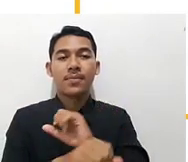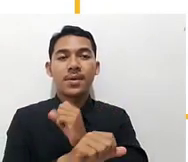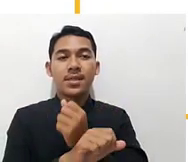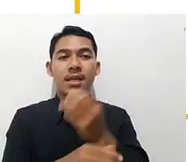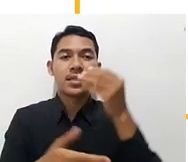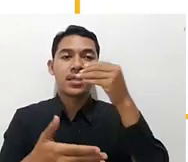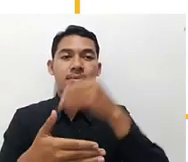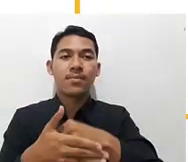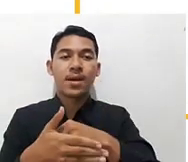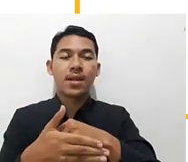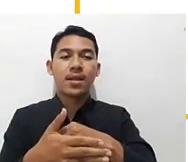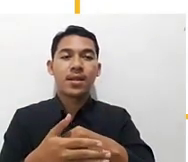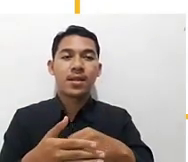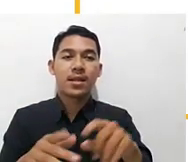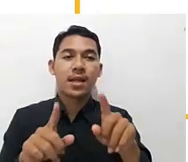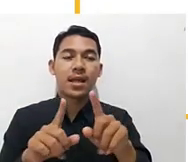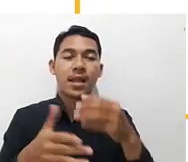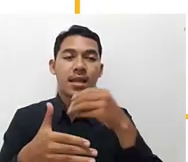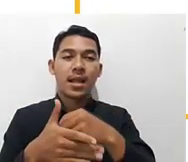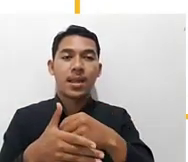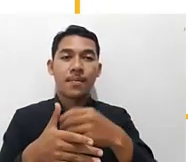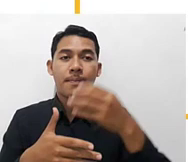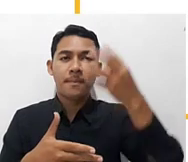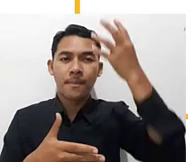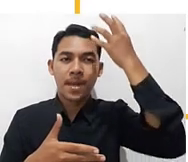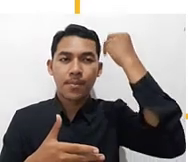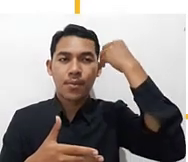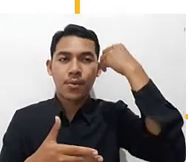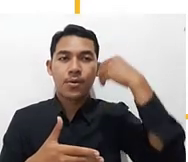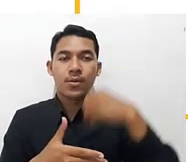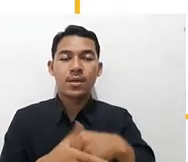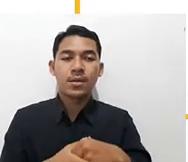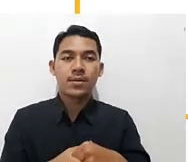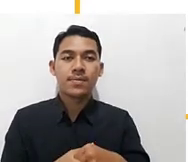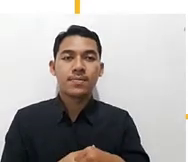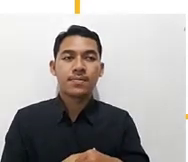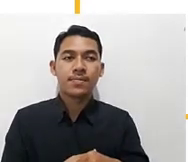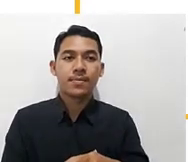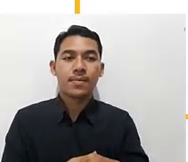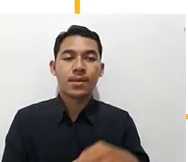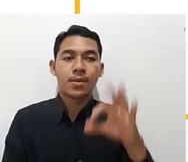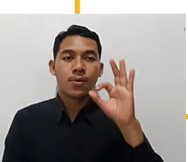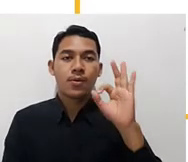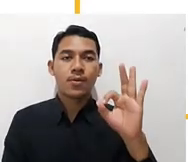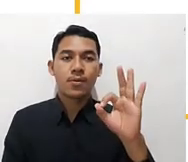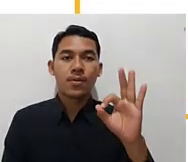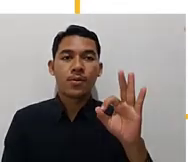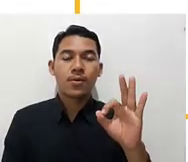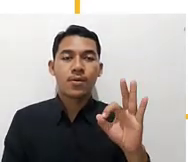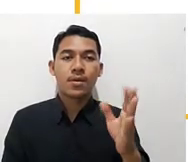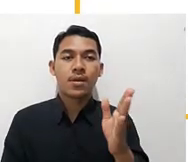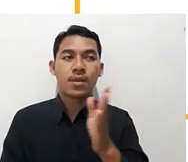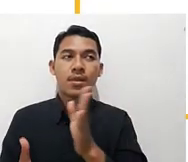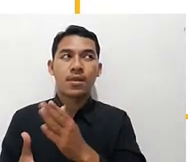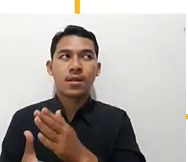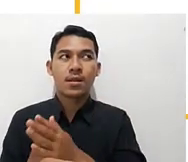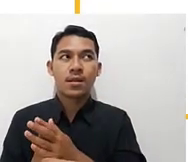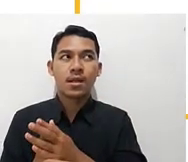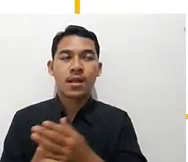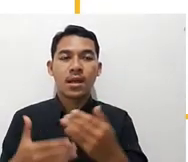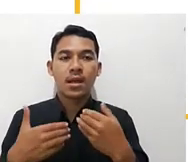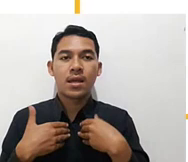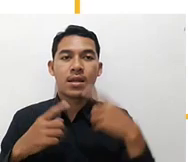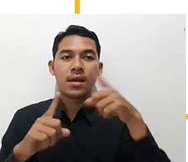tuh, ada nilai yang bisa disimpan dalam memorinya gitu. Oke, terakhirnya ada